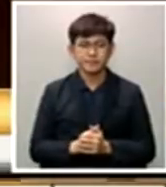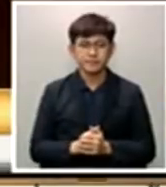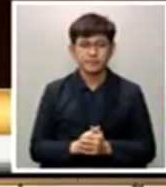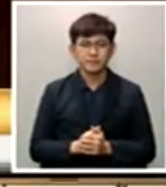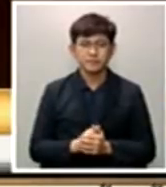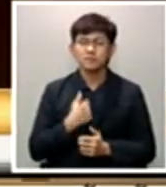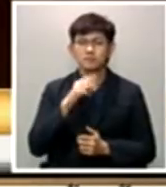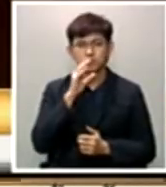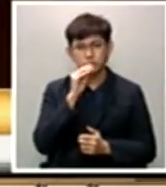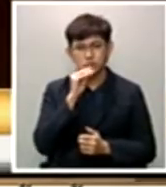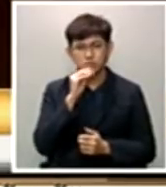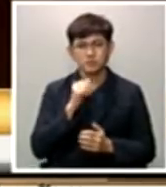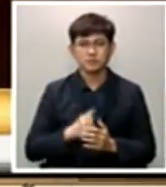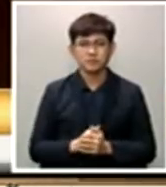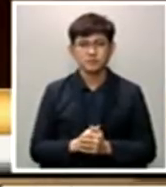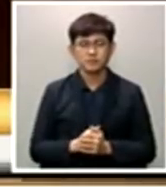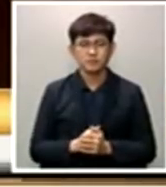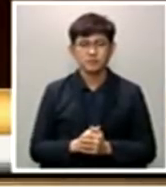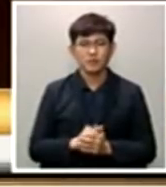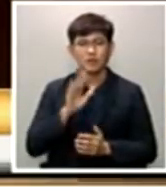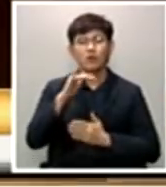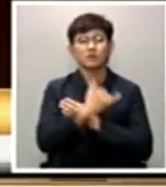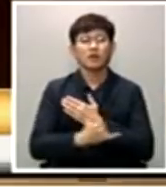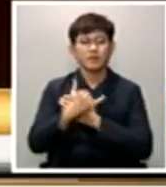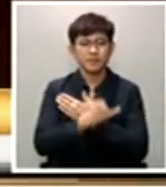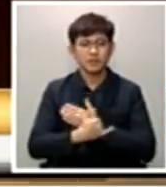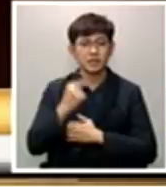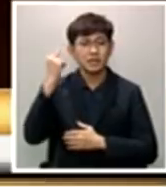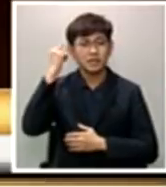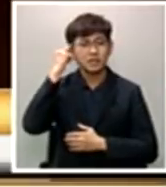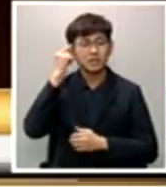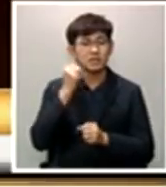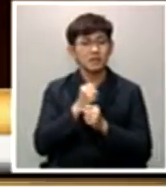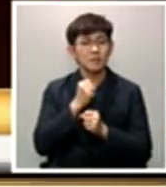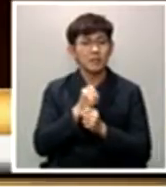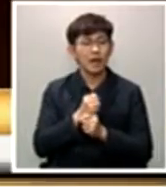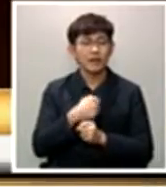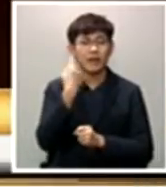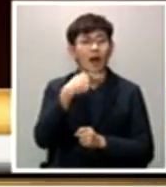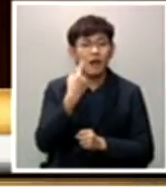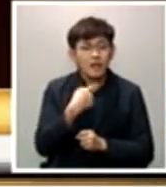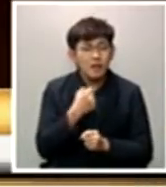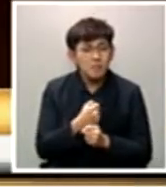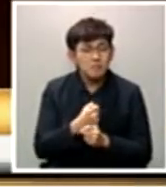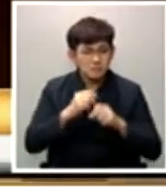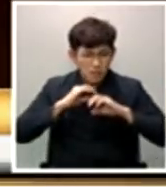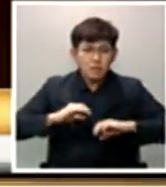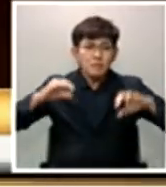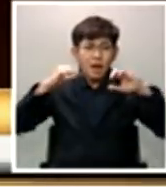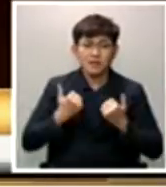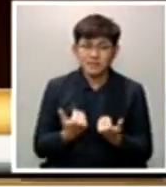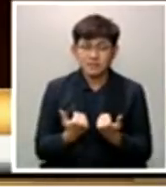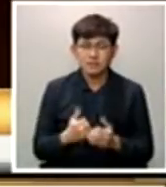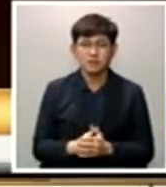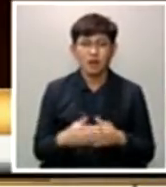ที่เอ่ยไม่ได้บนเวทีต่างประเทศเนี่ยท่านคิดไม่ใช่ผลงานรัฐบาลนี่เลยครับเราสามารถสร้างมิต